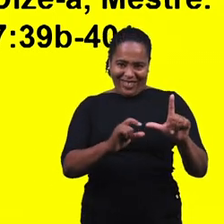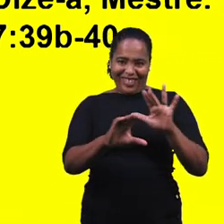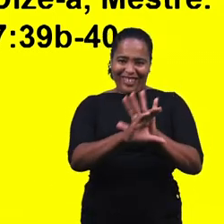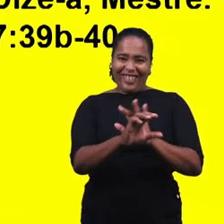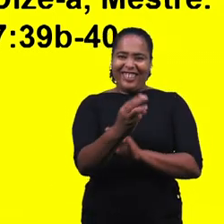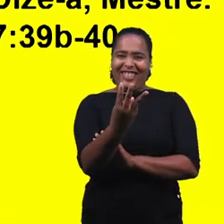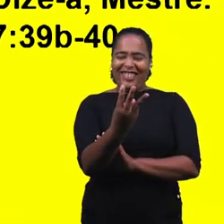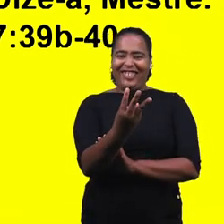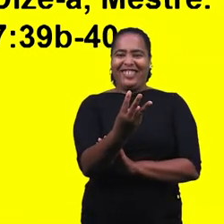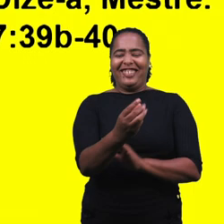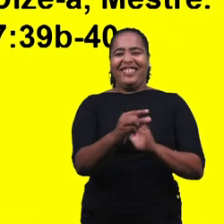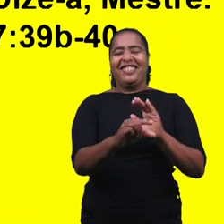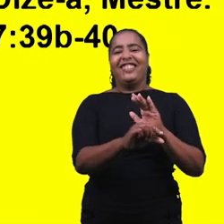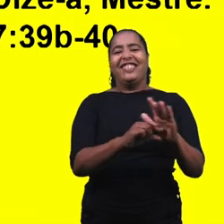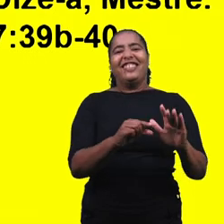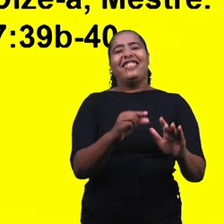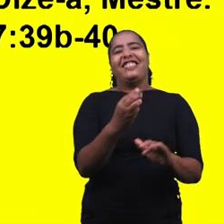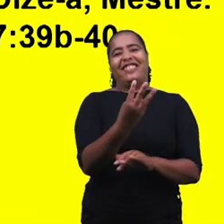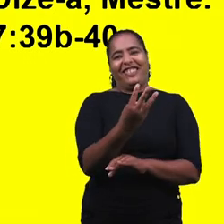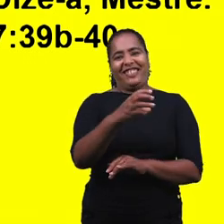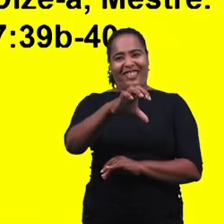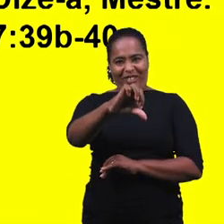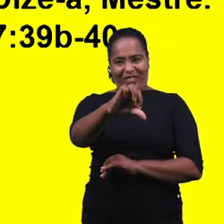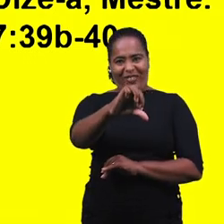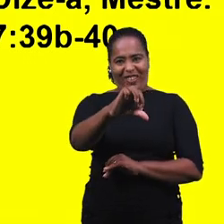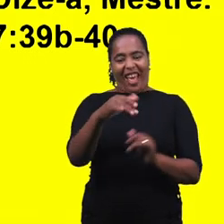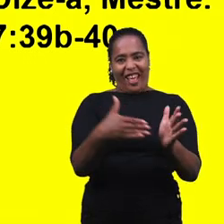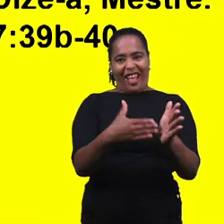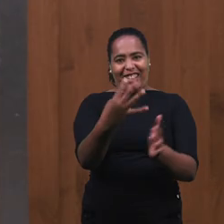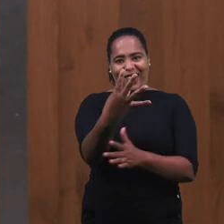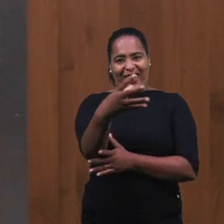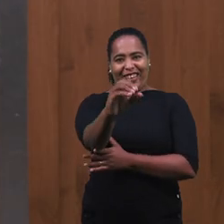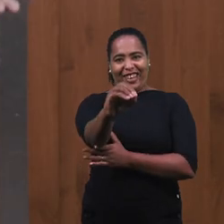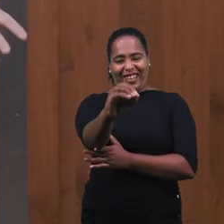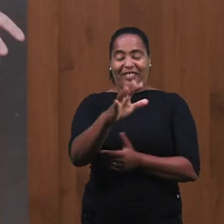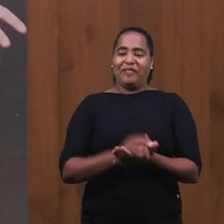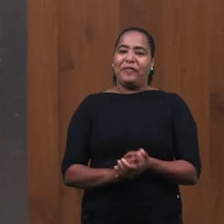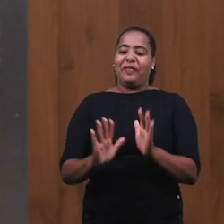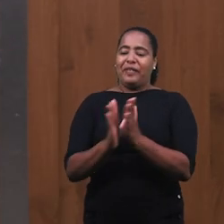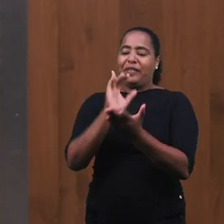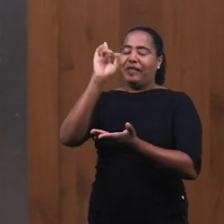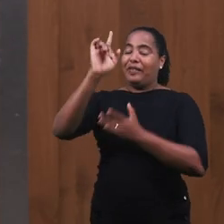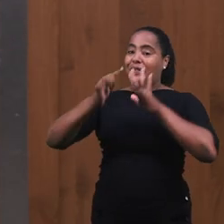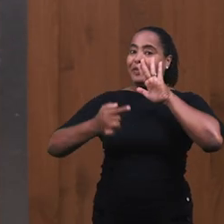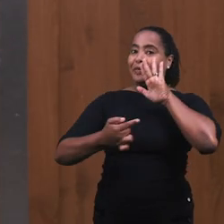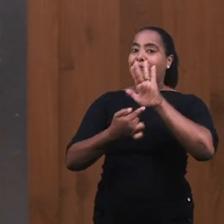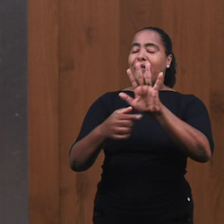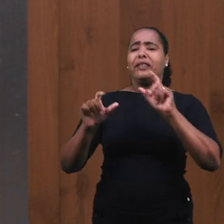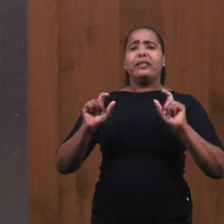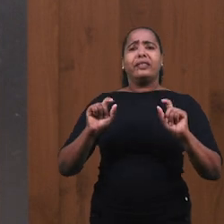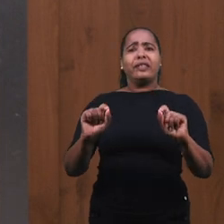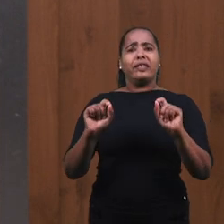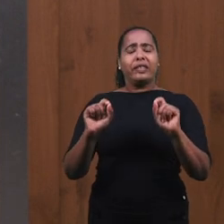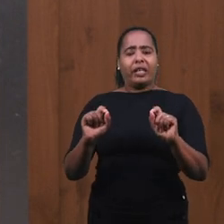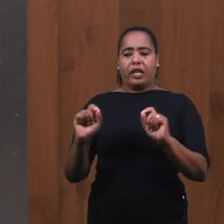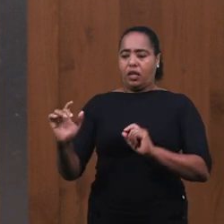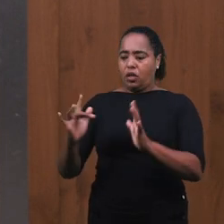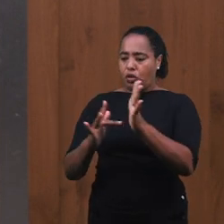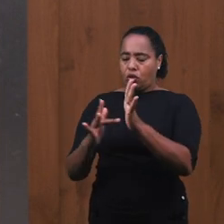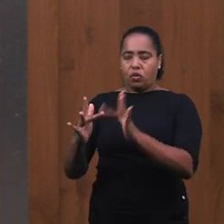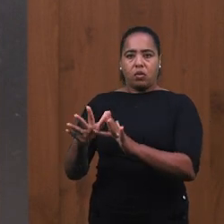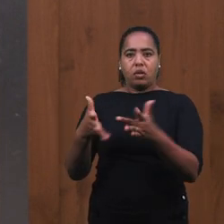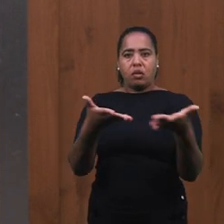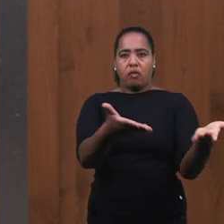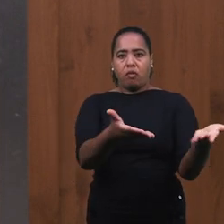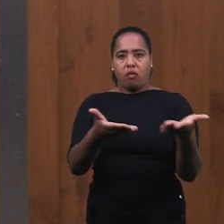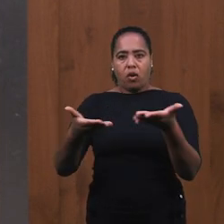à 40. La parole de Dieu nous raconte que Jésus a été invité pour manger à la